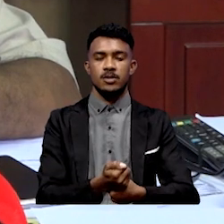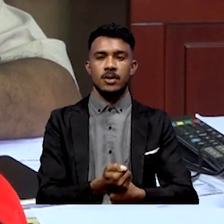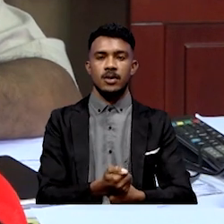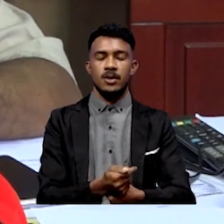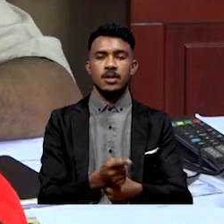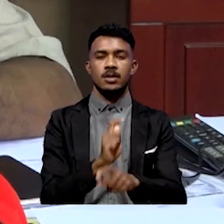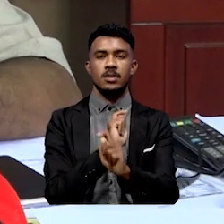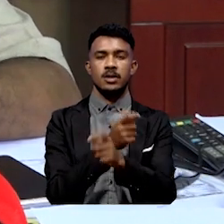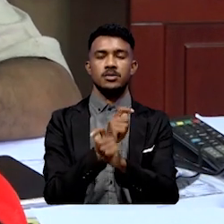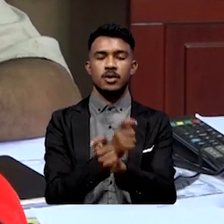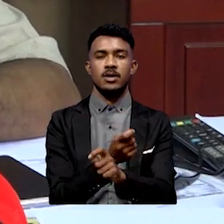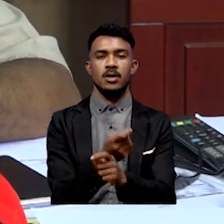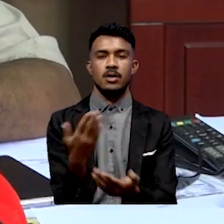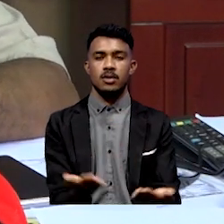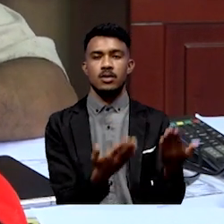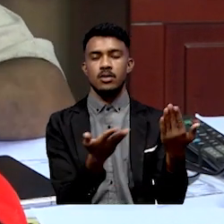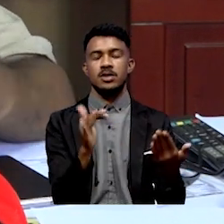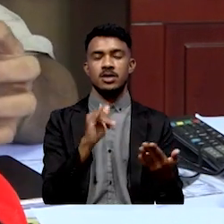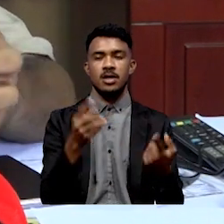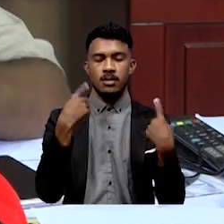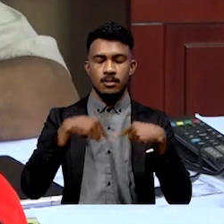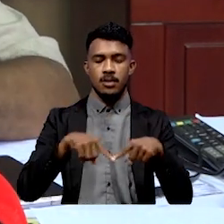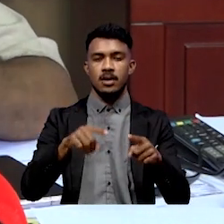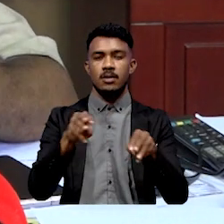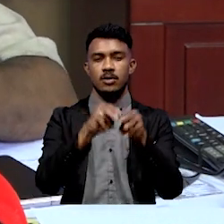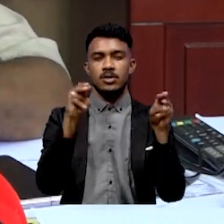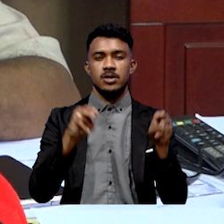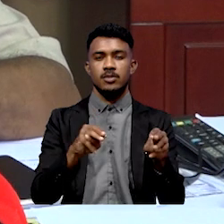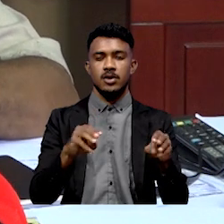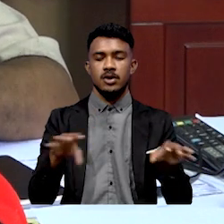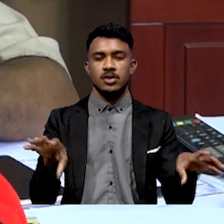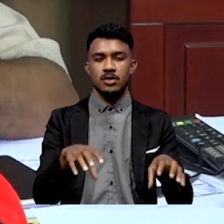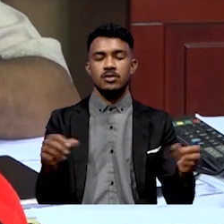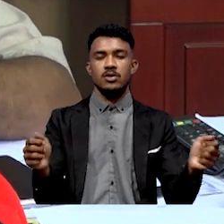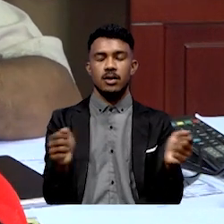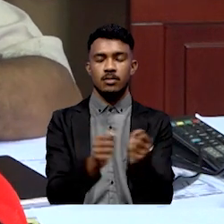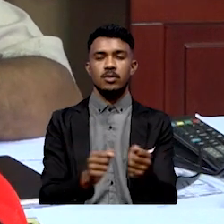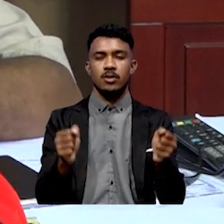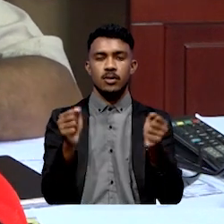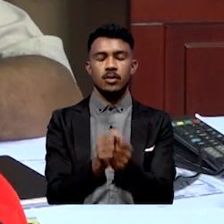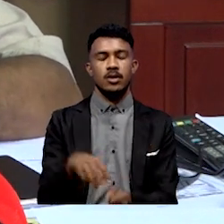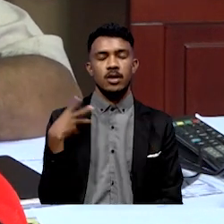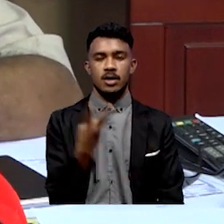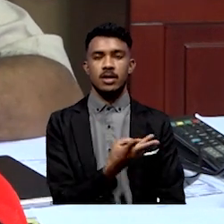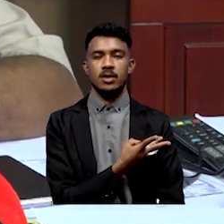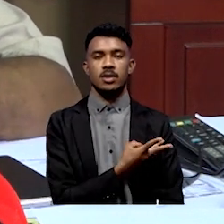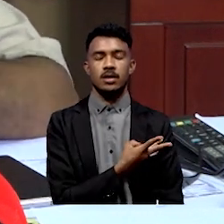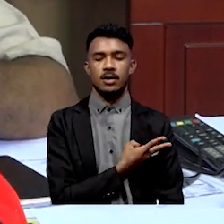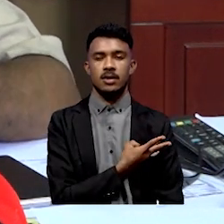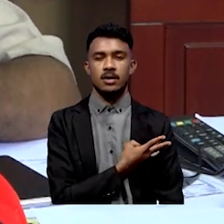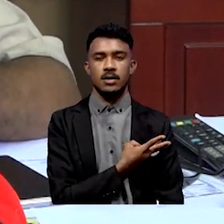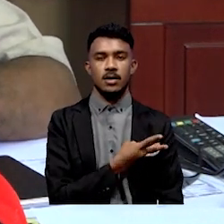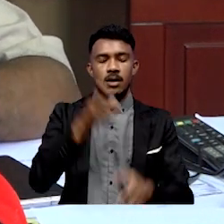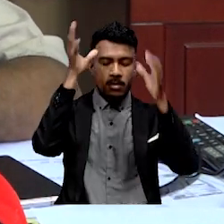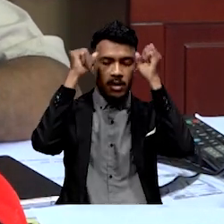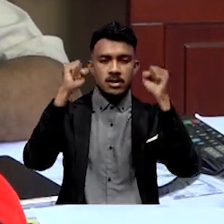transporte para bele leor sira to ihe municipio. Ne serviço muto ko administração estatal, ho ite ninia itu ni yang presiden di